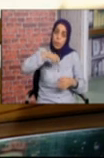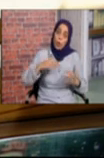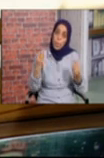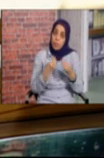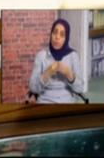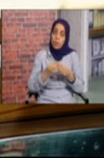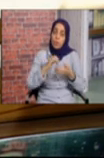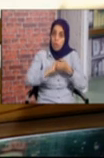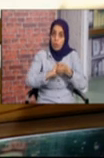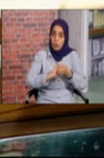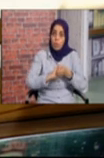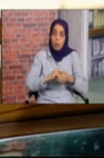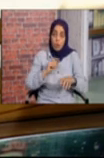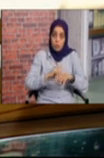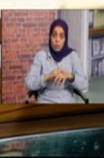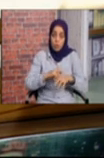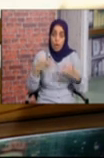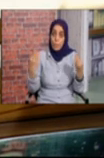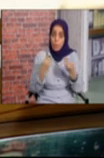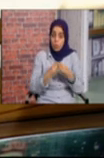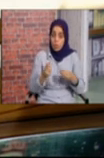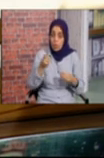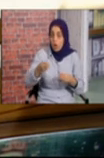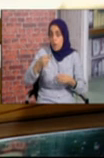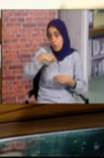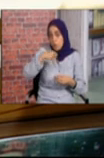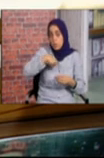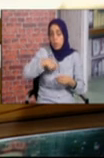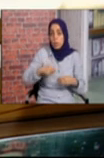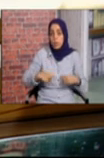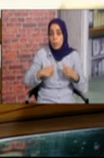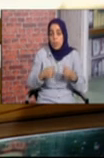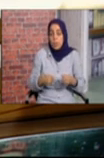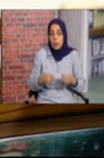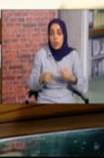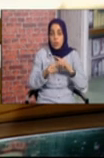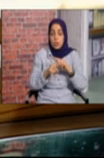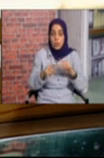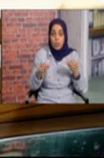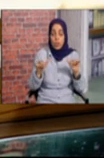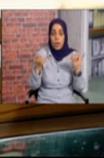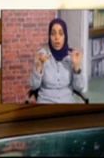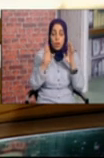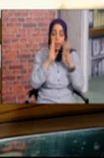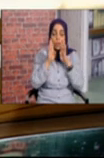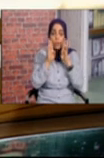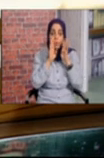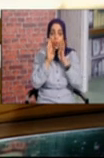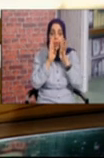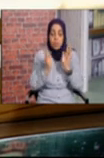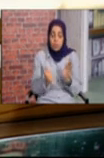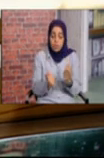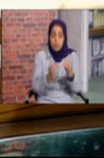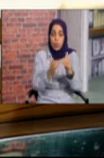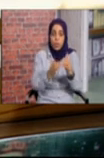على موعد ينزله بيوصل لنا التبرع او المساهمة. كمان صفحة الصندوق صندوق تحيا مصر